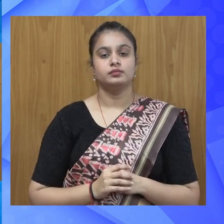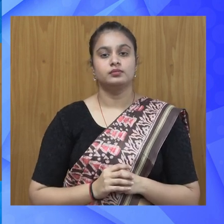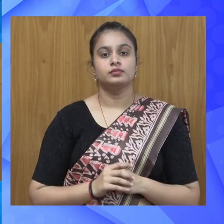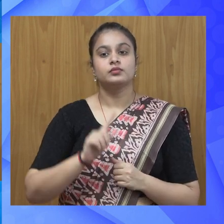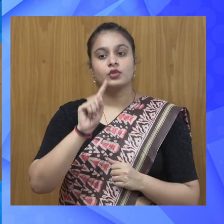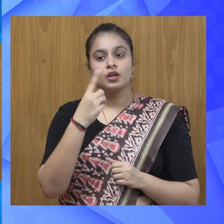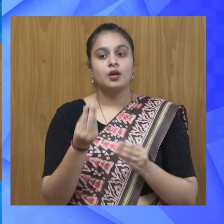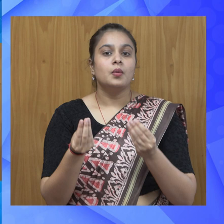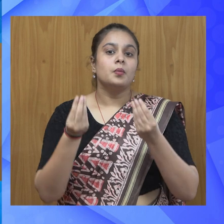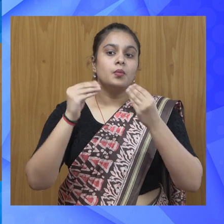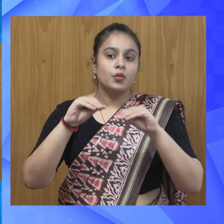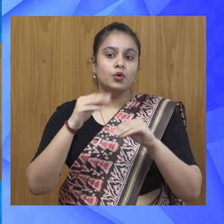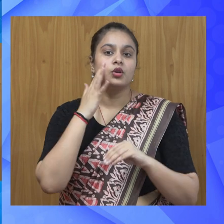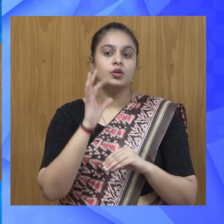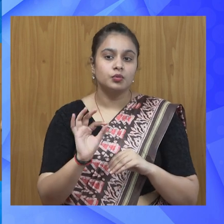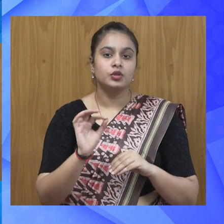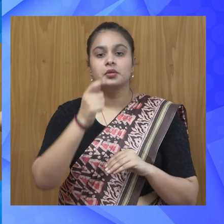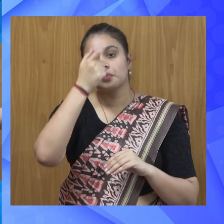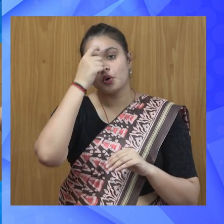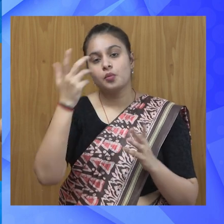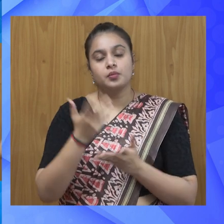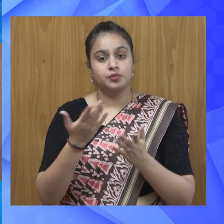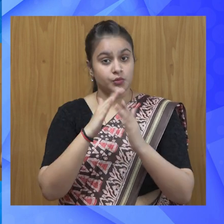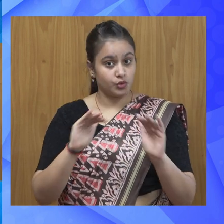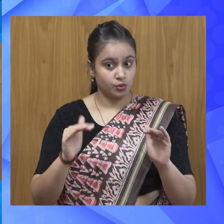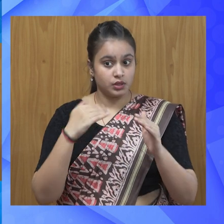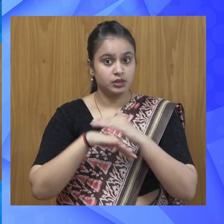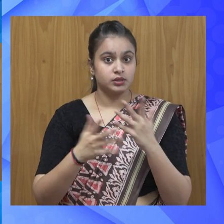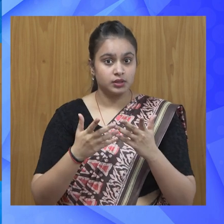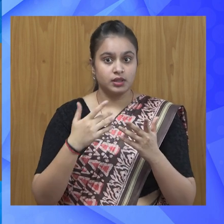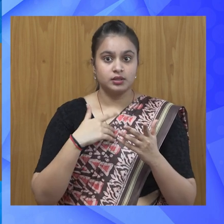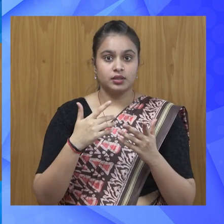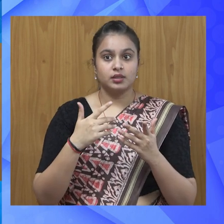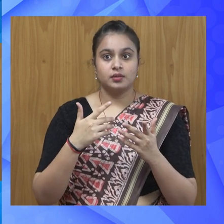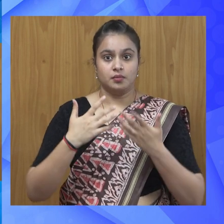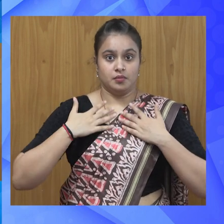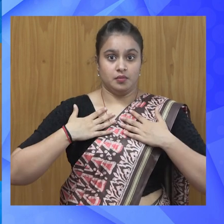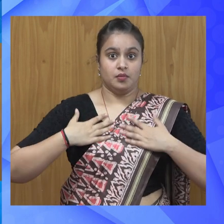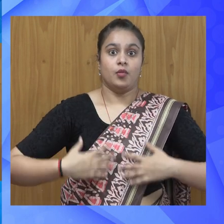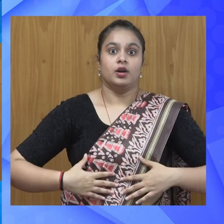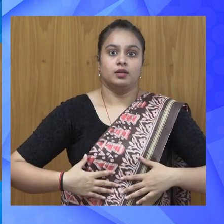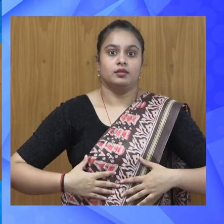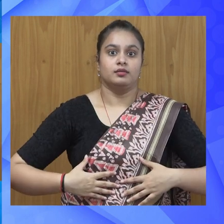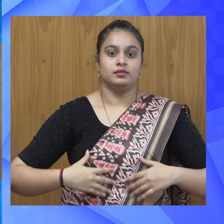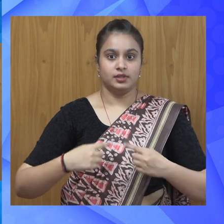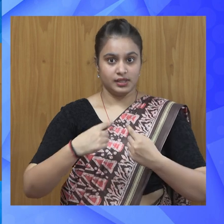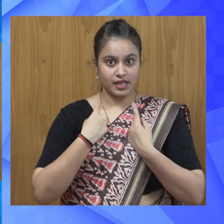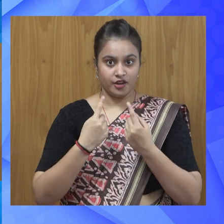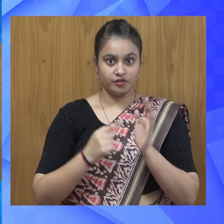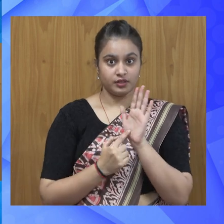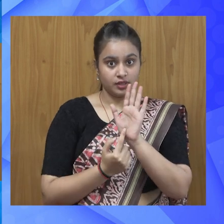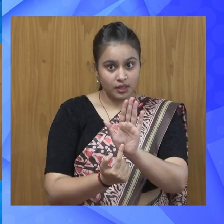एक और जो समस्या आजकल हम देखते हैं जो बच्चों में बहुत है, जो हम क्लिनिक में देखते हैं, बॉडी इमेज डिससैटिस्फैक्शन, अपने आप की जो छवि